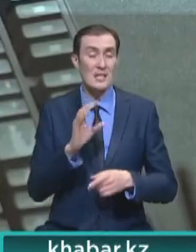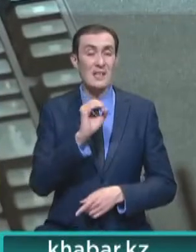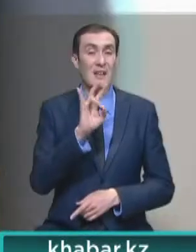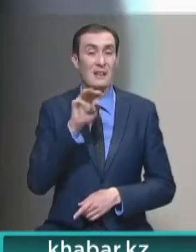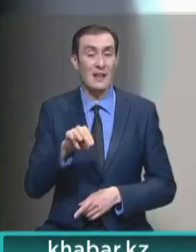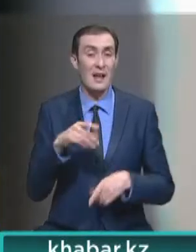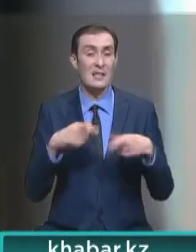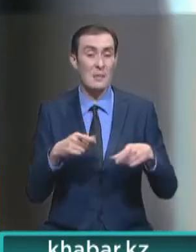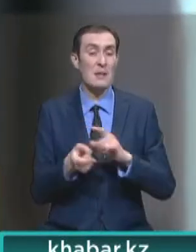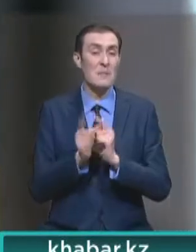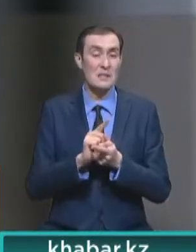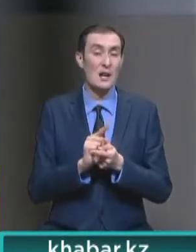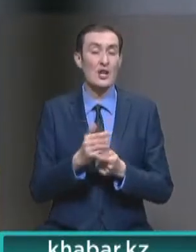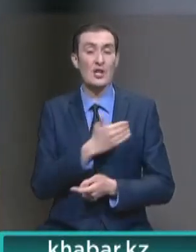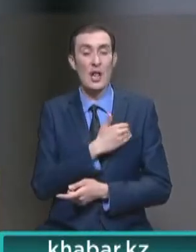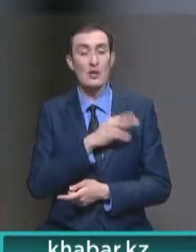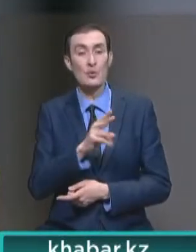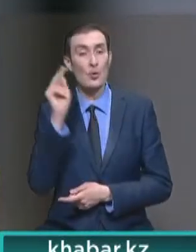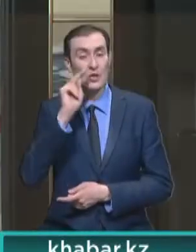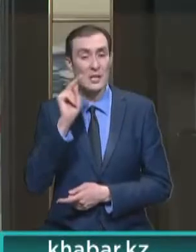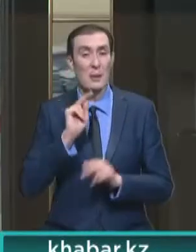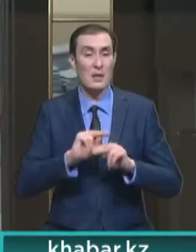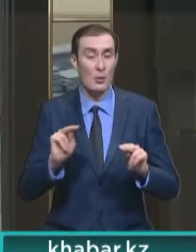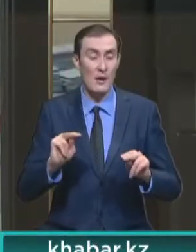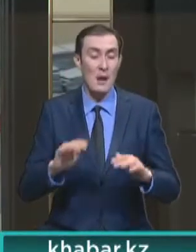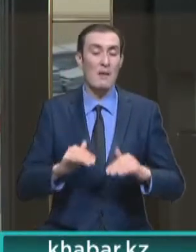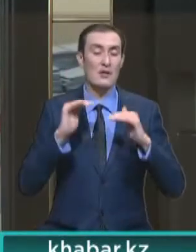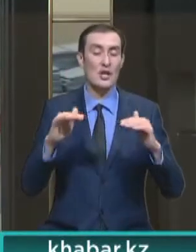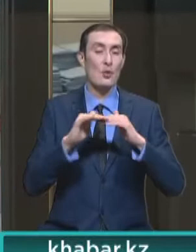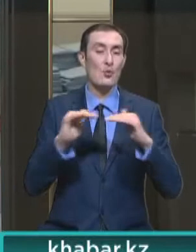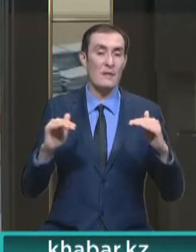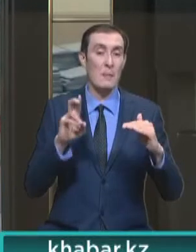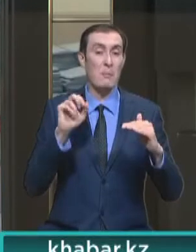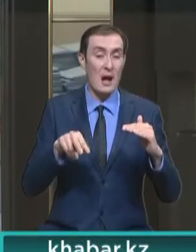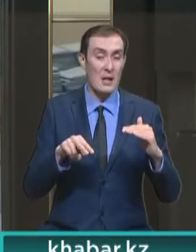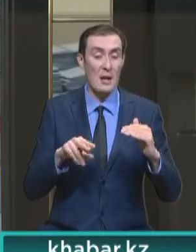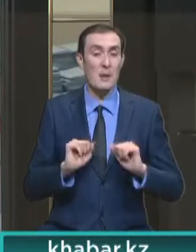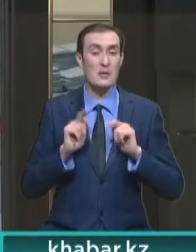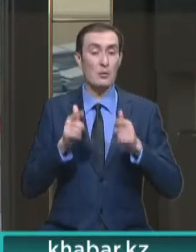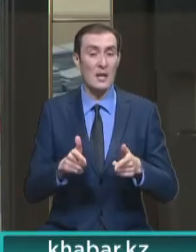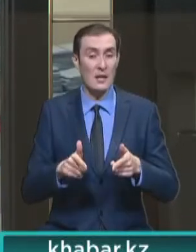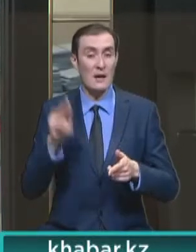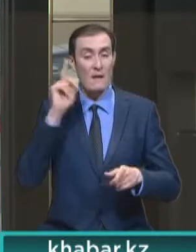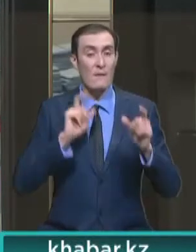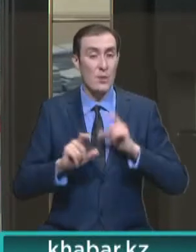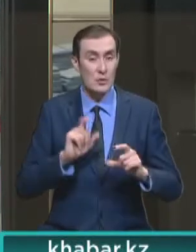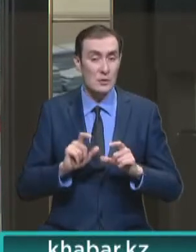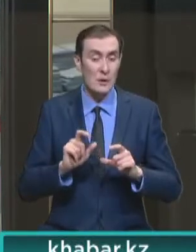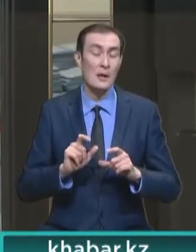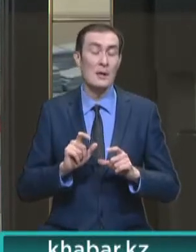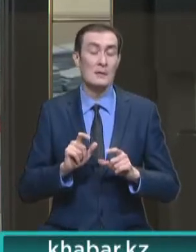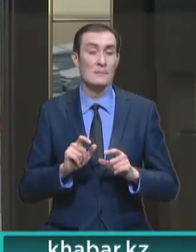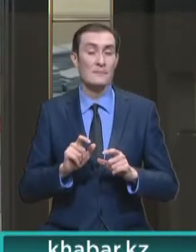меняются требования к желающим учиться на педагогов повышение порогового балла при поступлении в вузы то есть